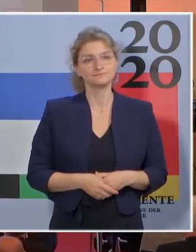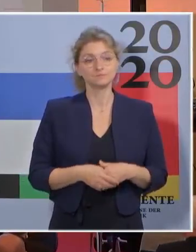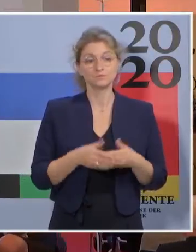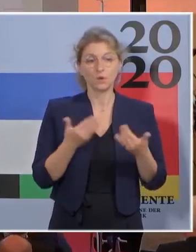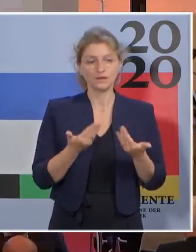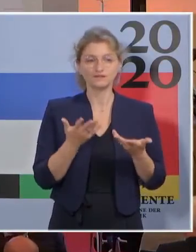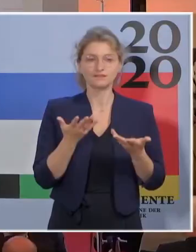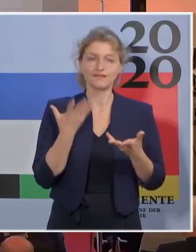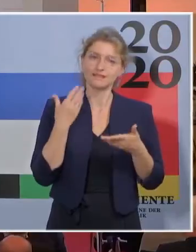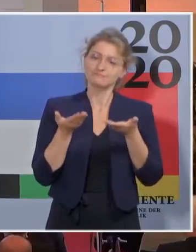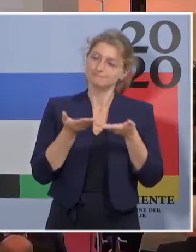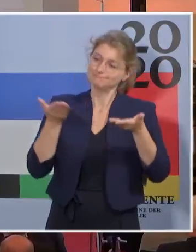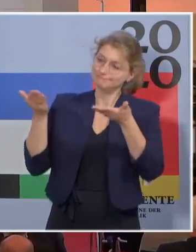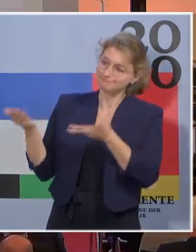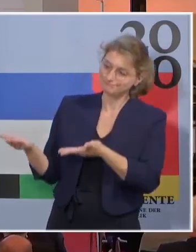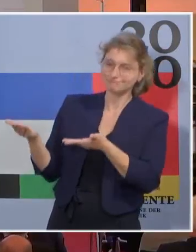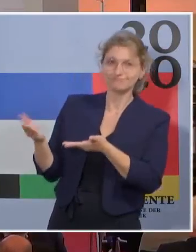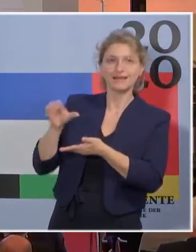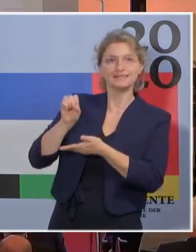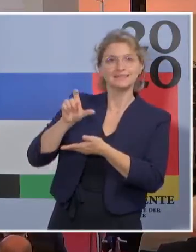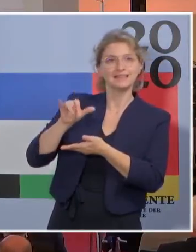die Bühne wieder frei für das Cellini-Quartett.